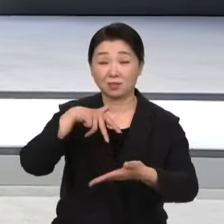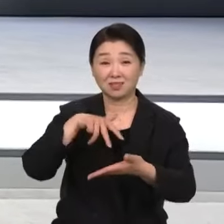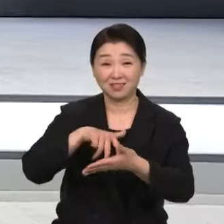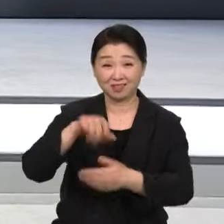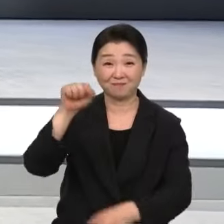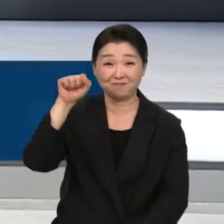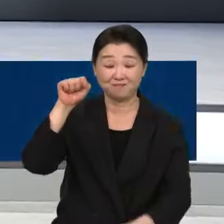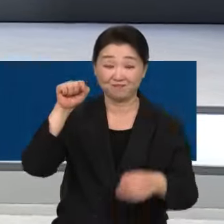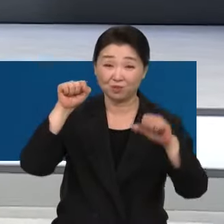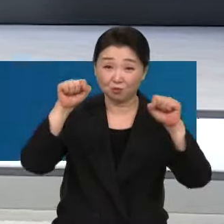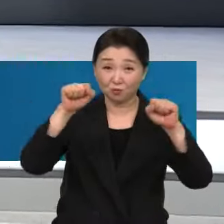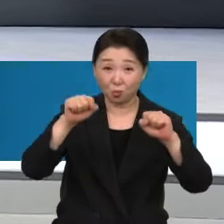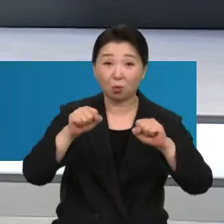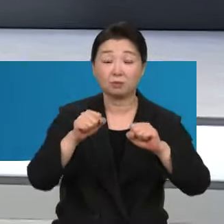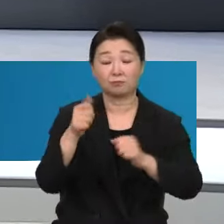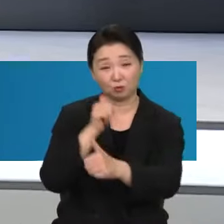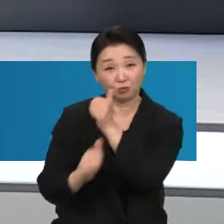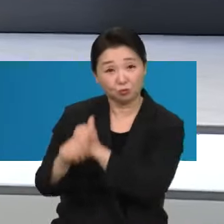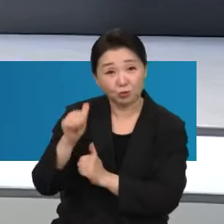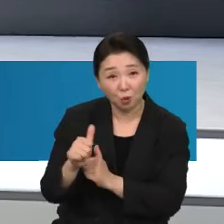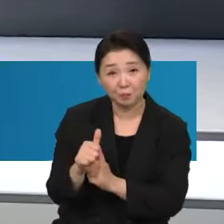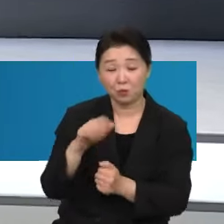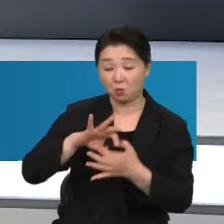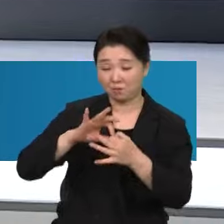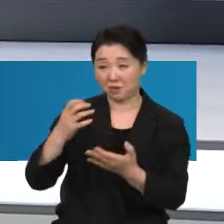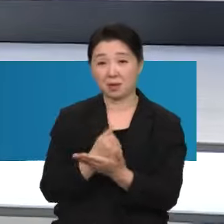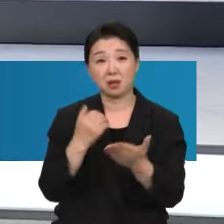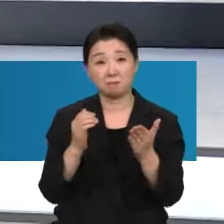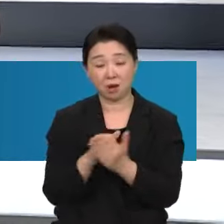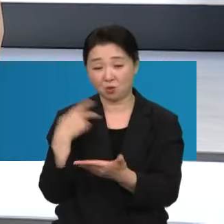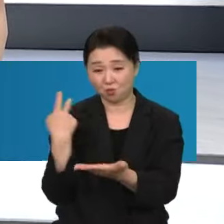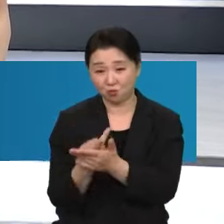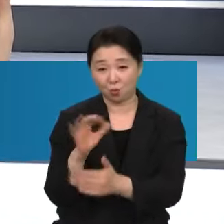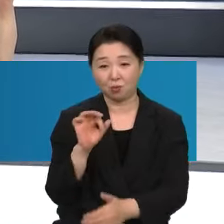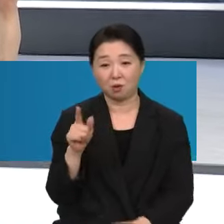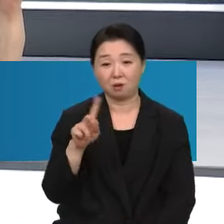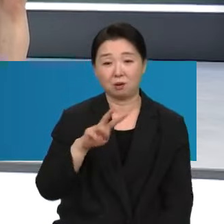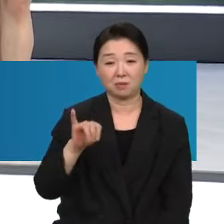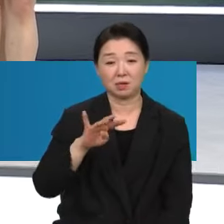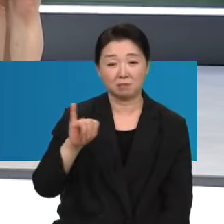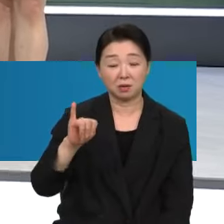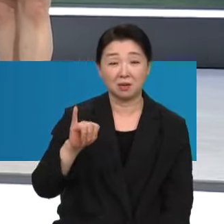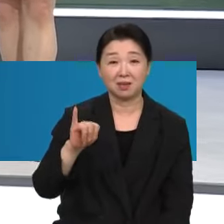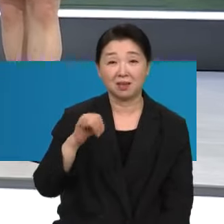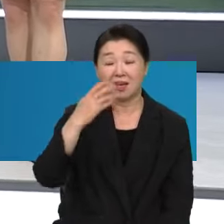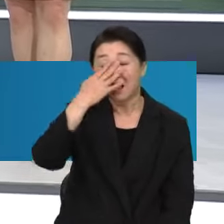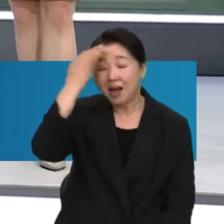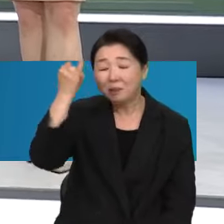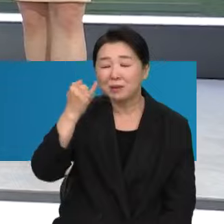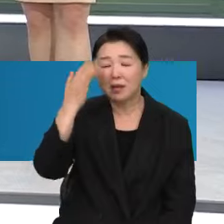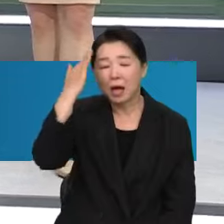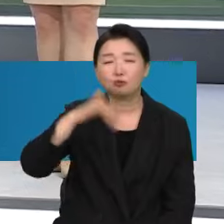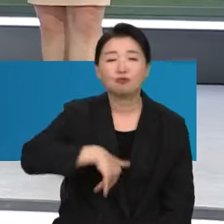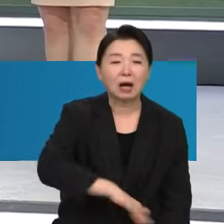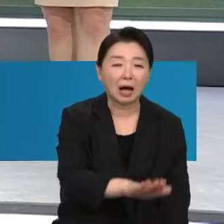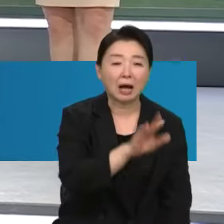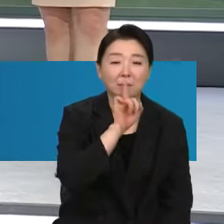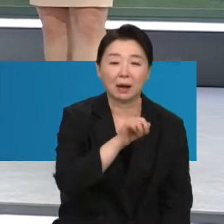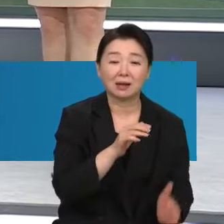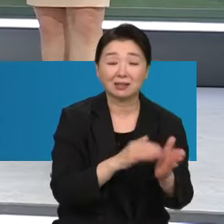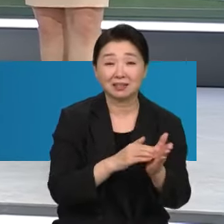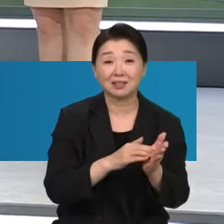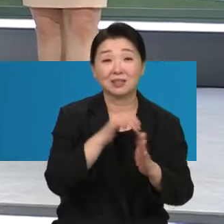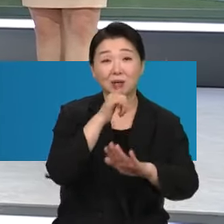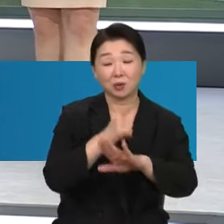독립투사 후손으로 올림픽 메달을 딴 유도 허미미 선수. 한국에 가라고 당부하고 세상을 떠난 할머니가 이 장면을